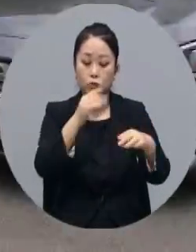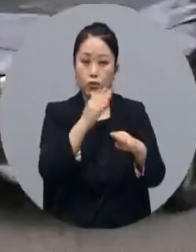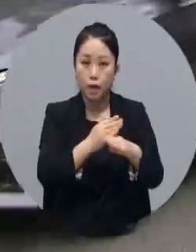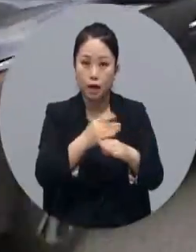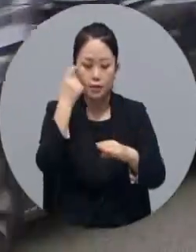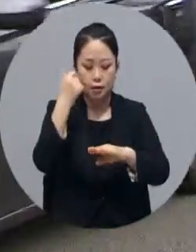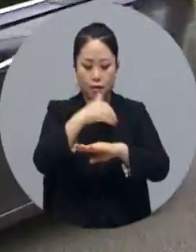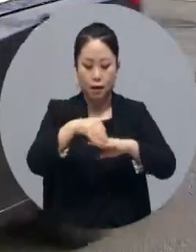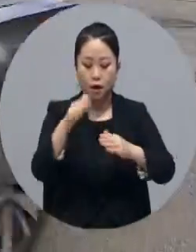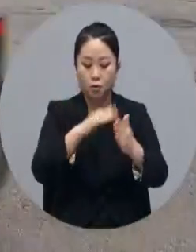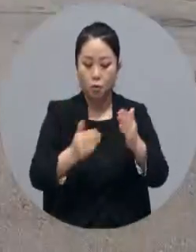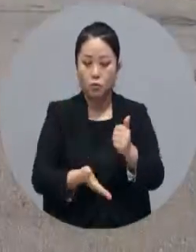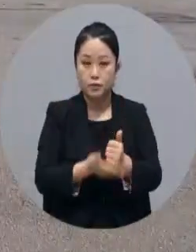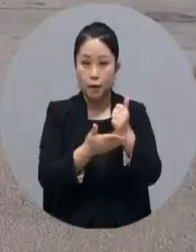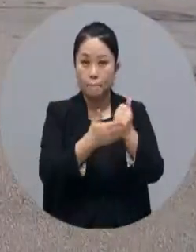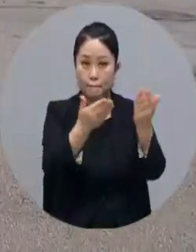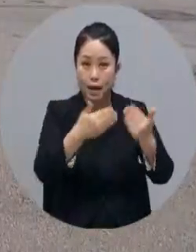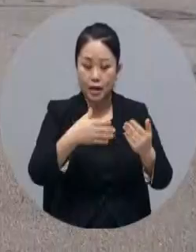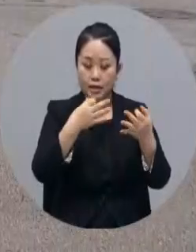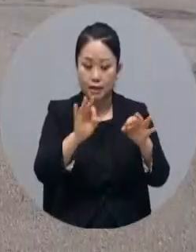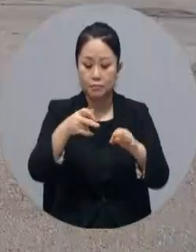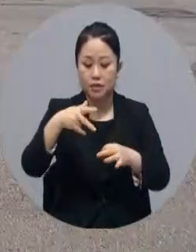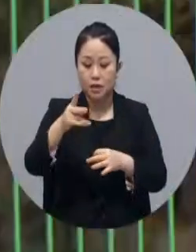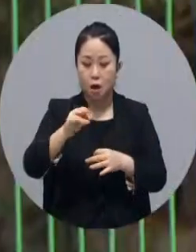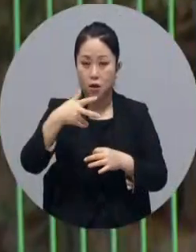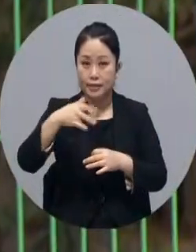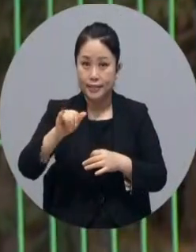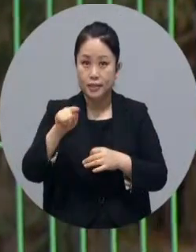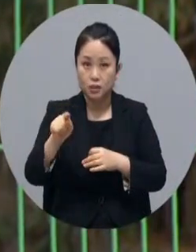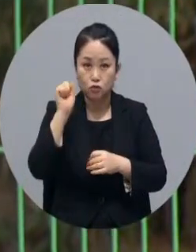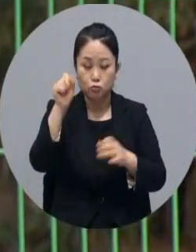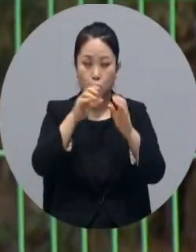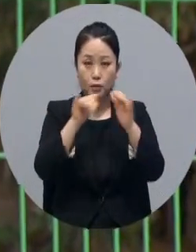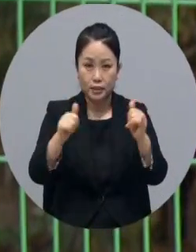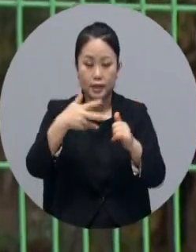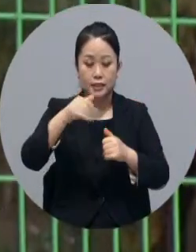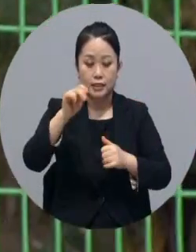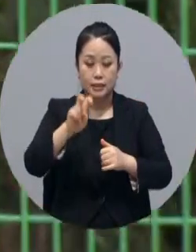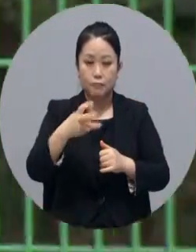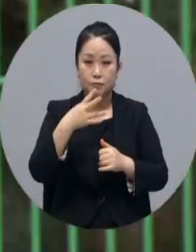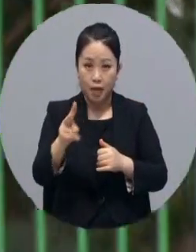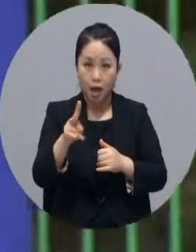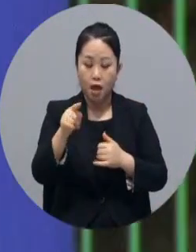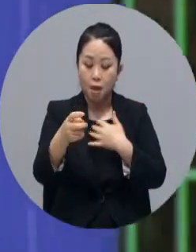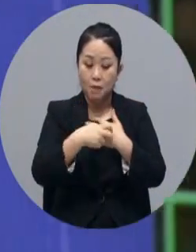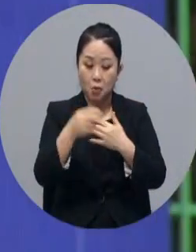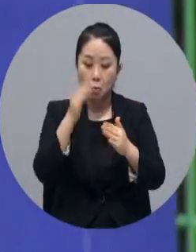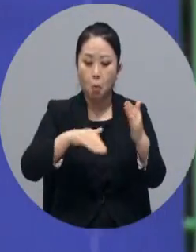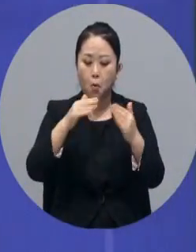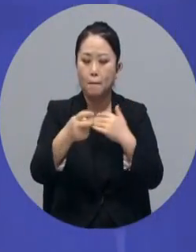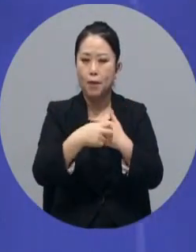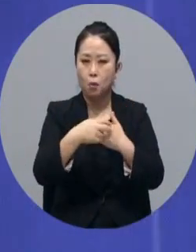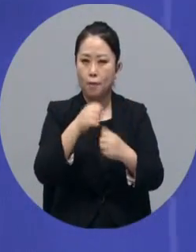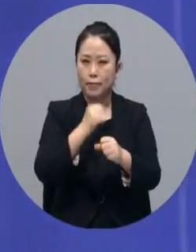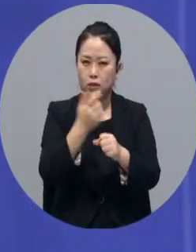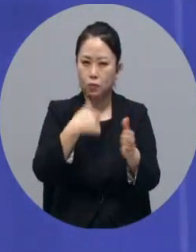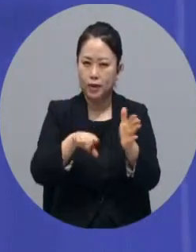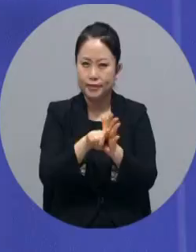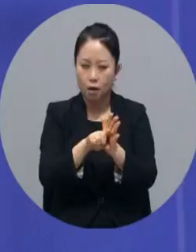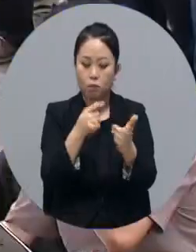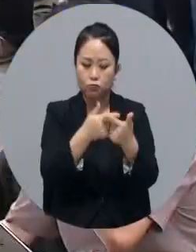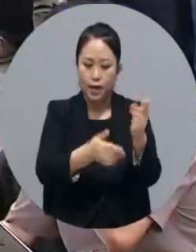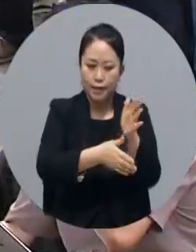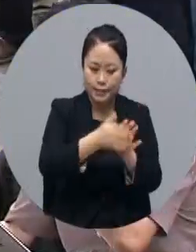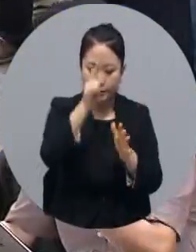더불어민주당 전략공천을 받은 김경지 예비 후보. 심내병원 공공병원화를 위해 정부와 부산시에 특단의 조치를